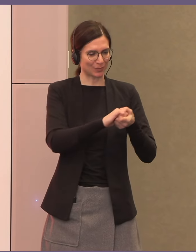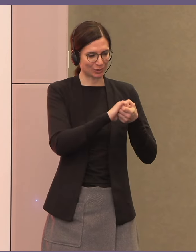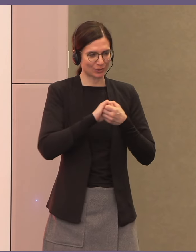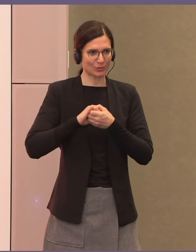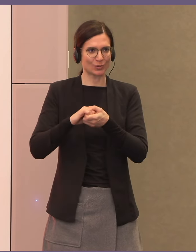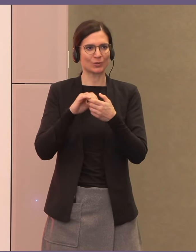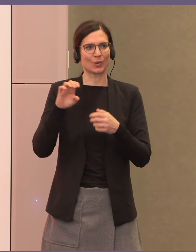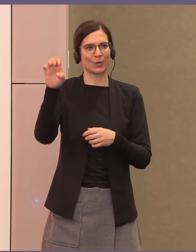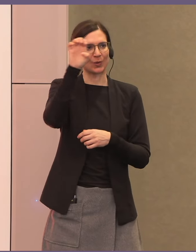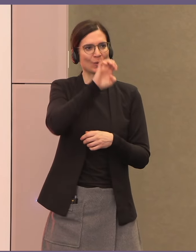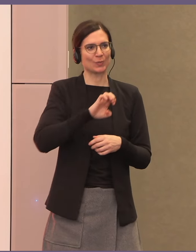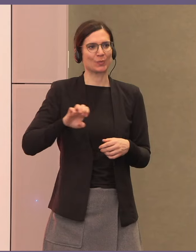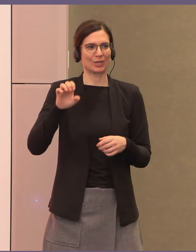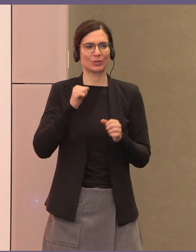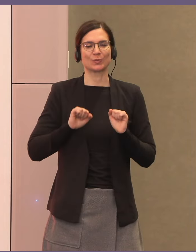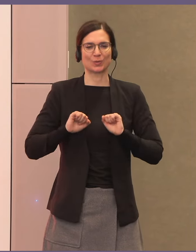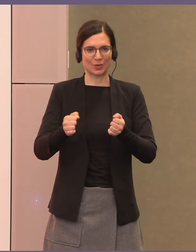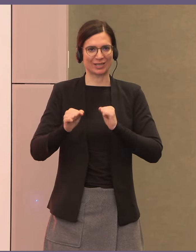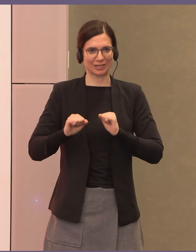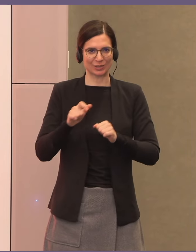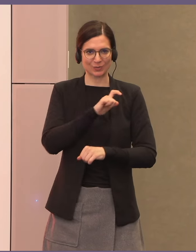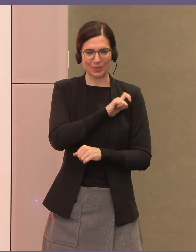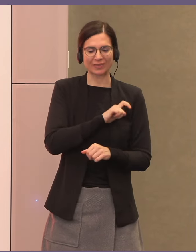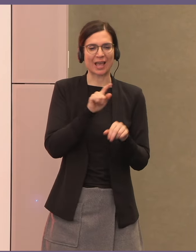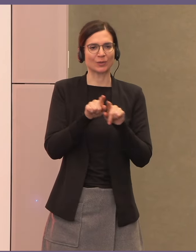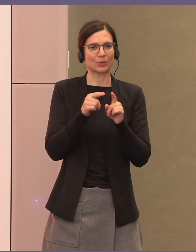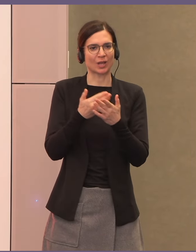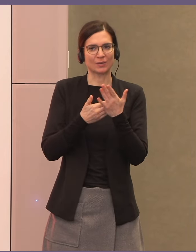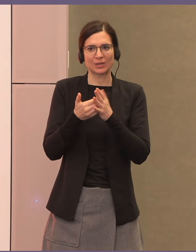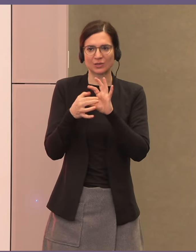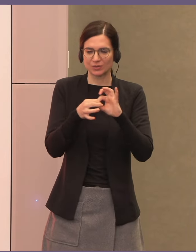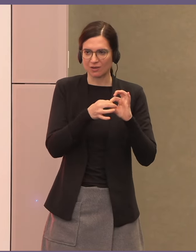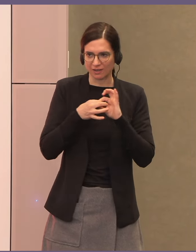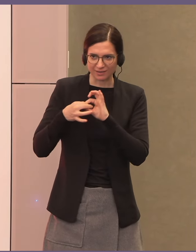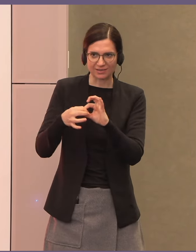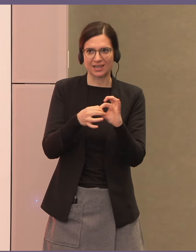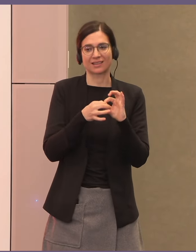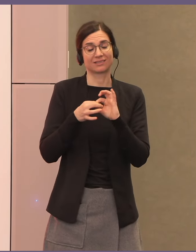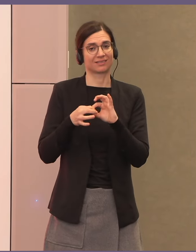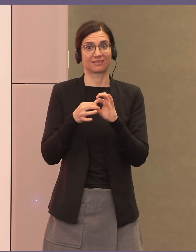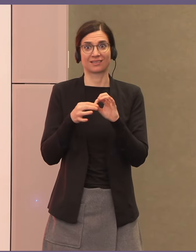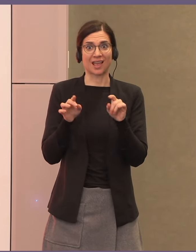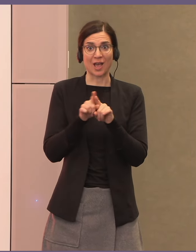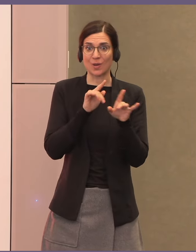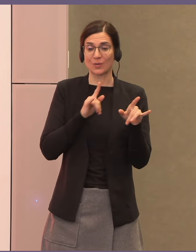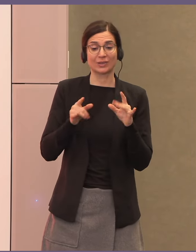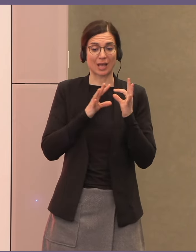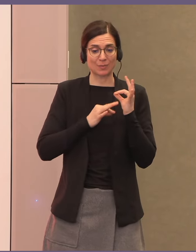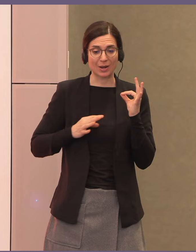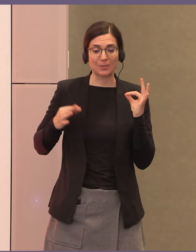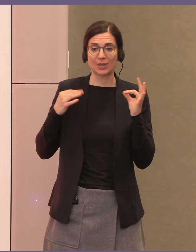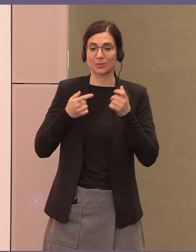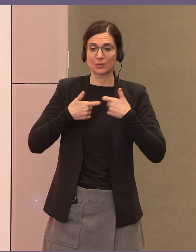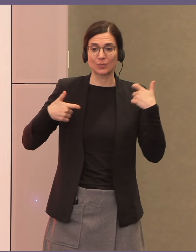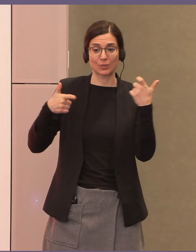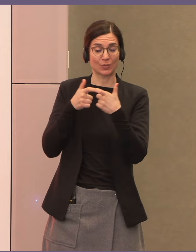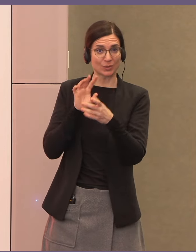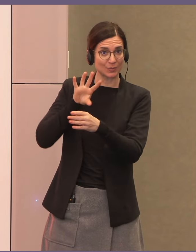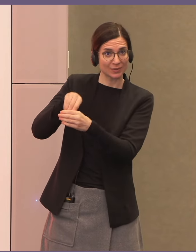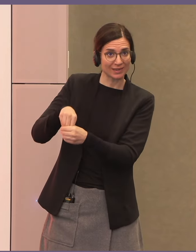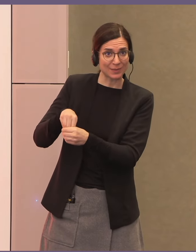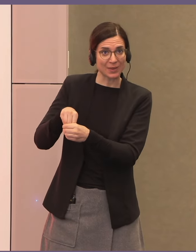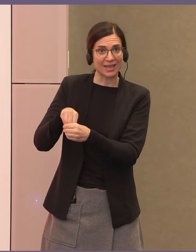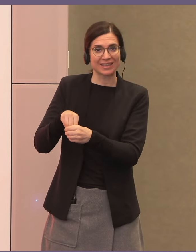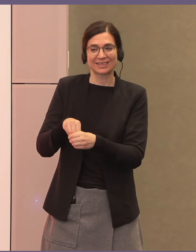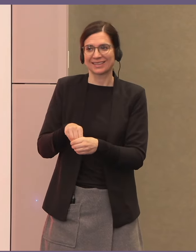progressiven Parteien und deren Bildungsorganisation sich hier immer dem Barbara-Pramer-Symposium anschließt, was mir